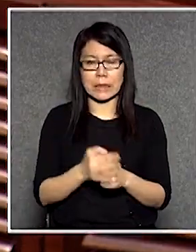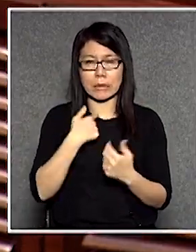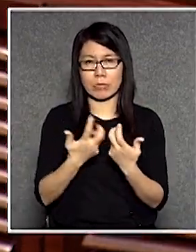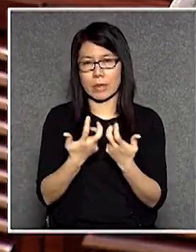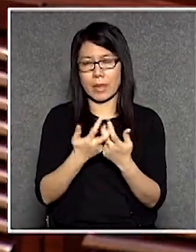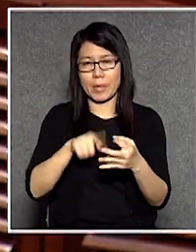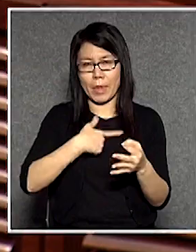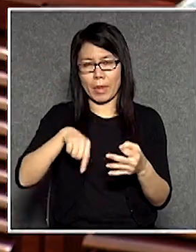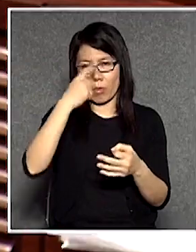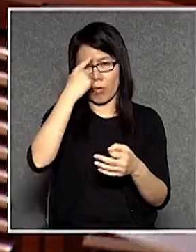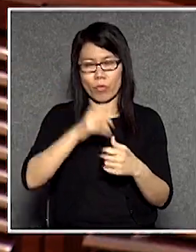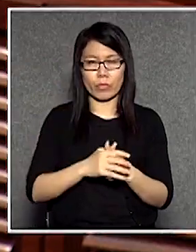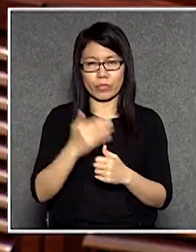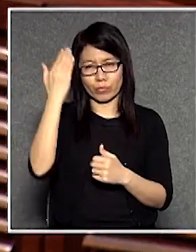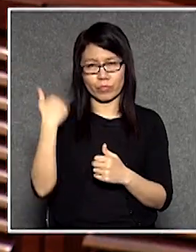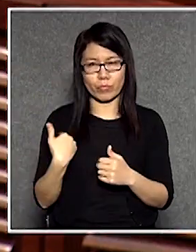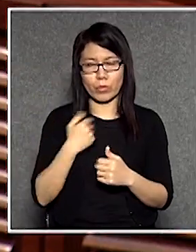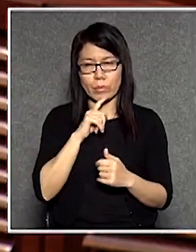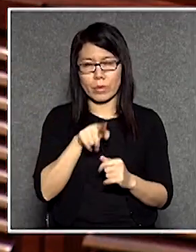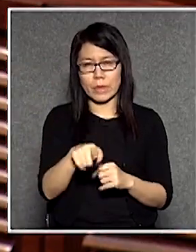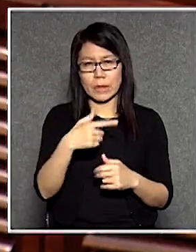國雄議員。